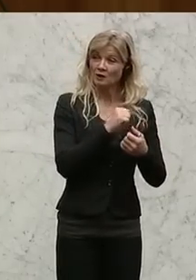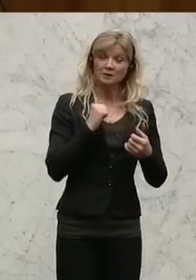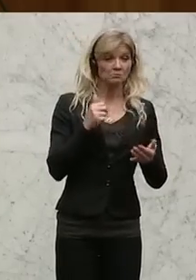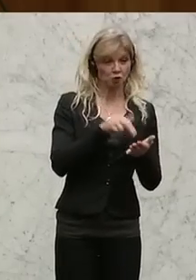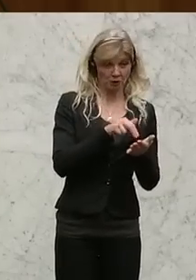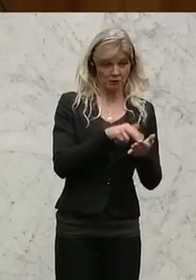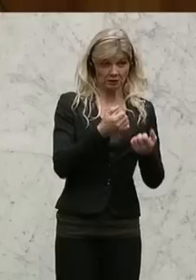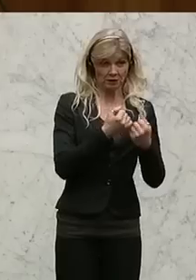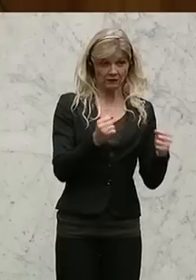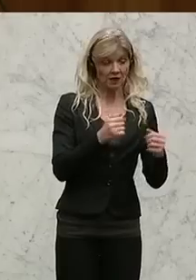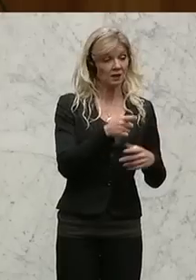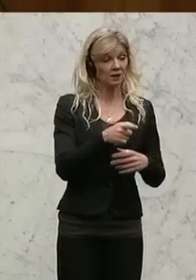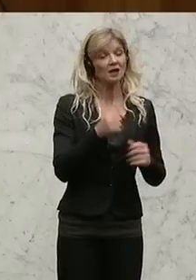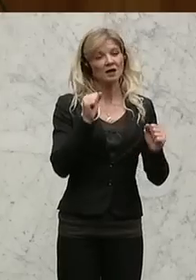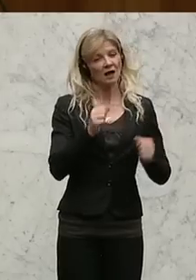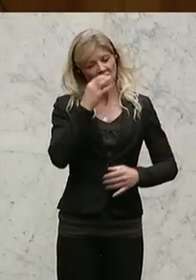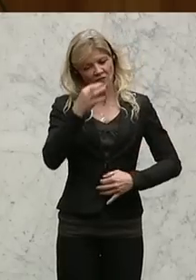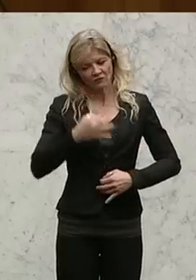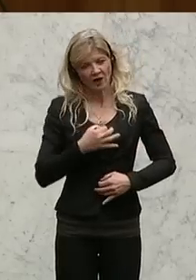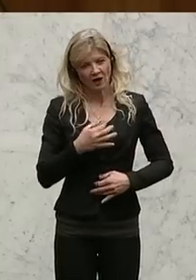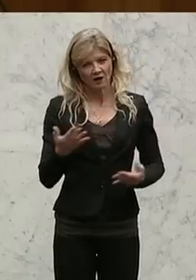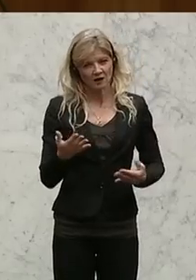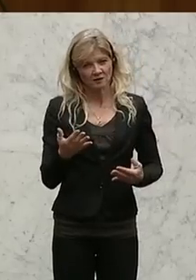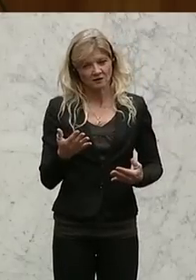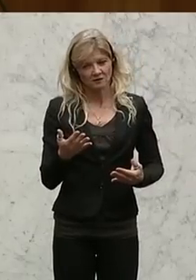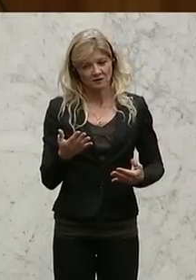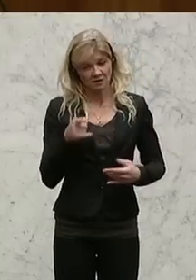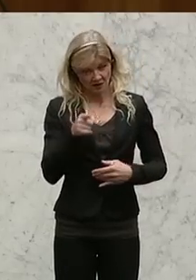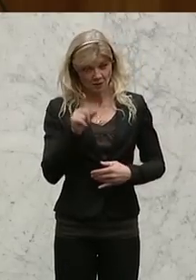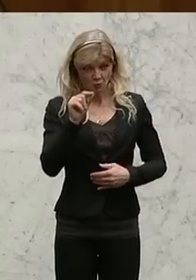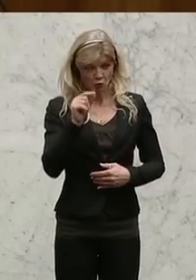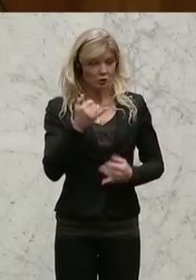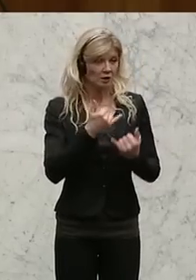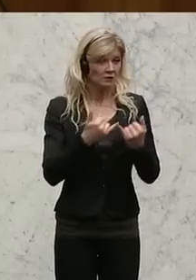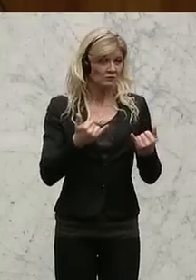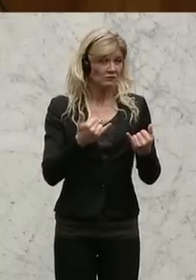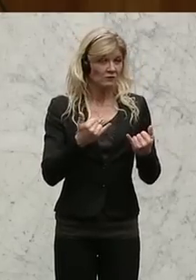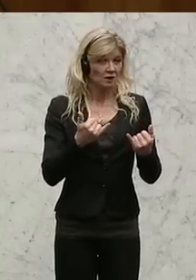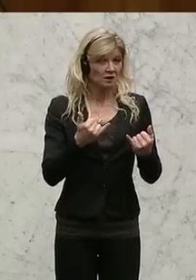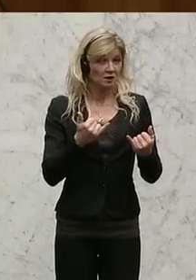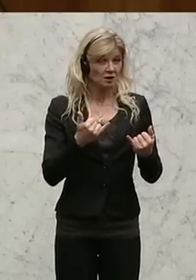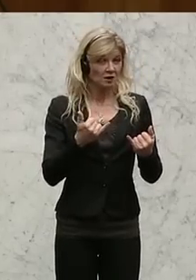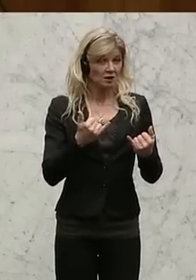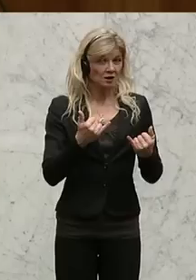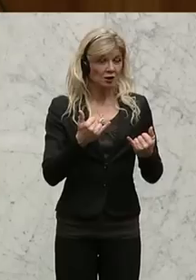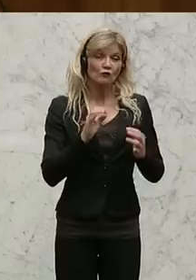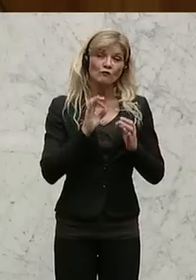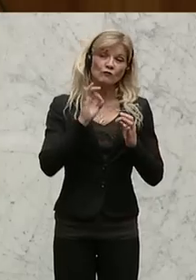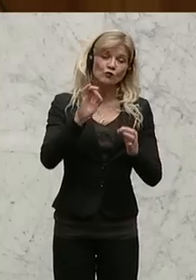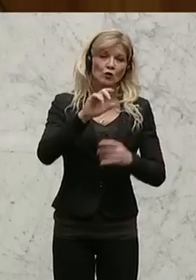hätte können, ob das ein Zugeständnis an den italienischen Staat gewesen sei, dann ist